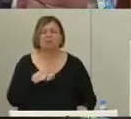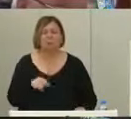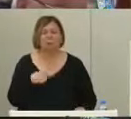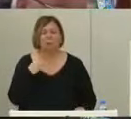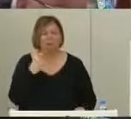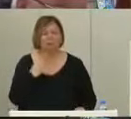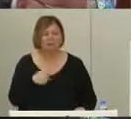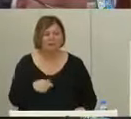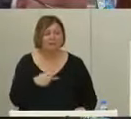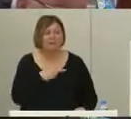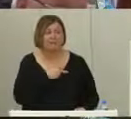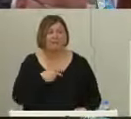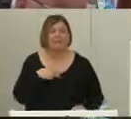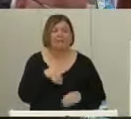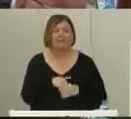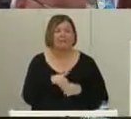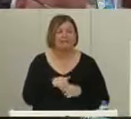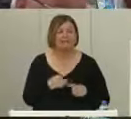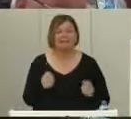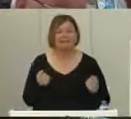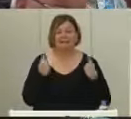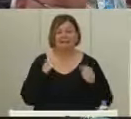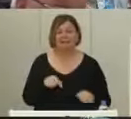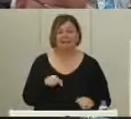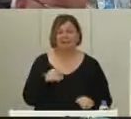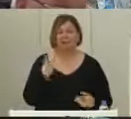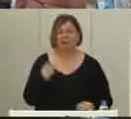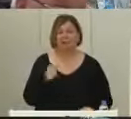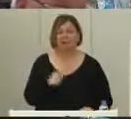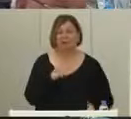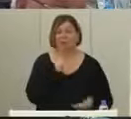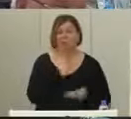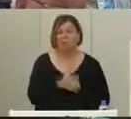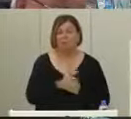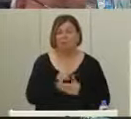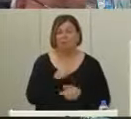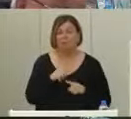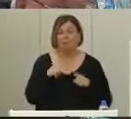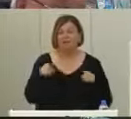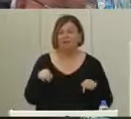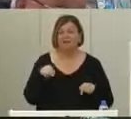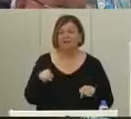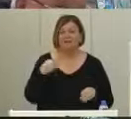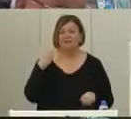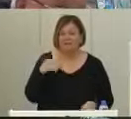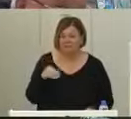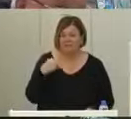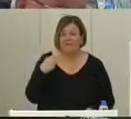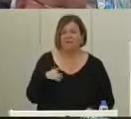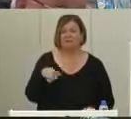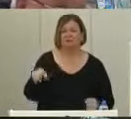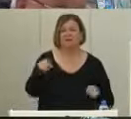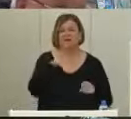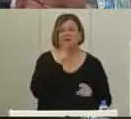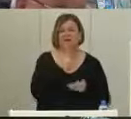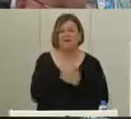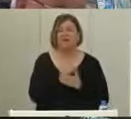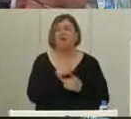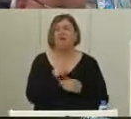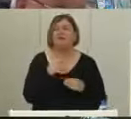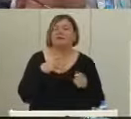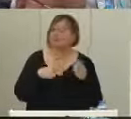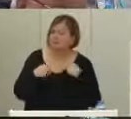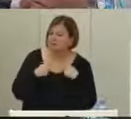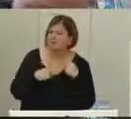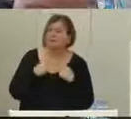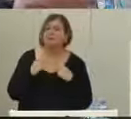Dolayısıyla belediye meclisinin yetkisi dahilinde olan bir konudur. Bir gayrimenkulün satılıp satılmayacağı, takas edilip edilmeyeceği,